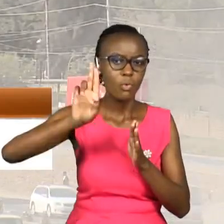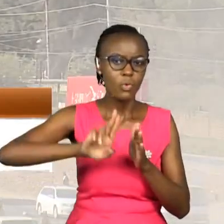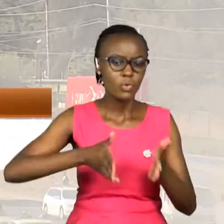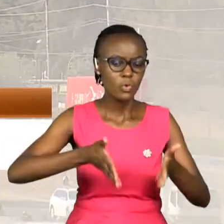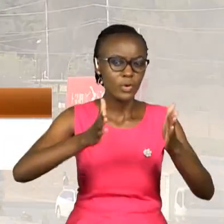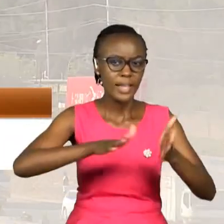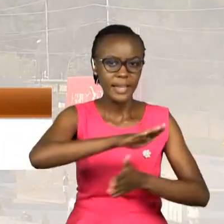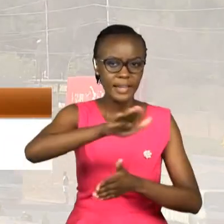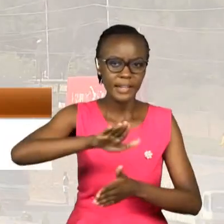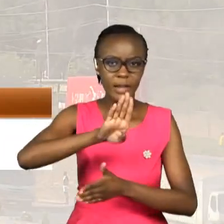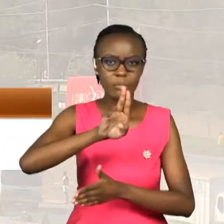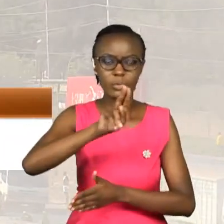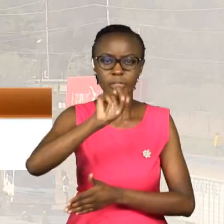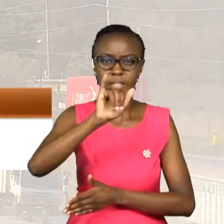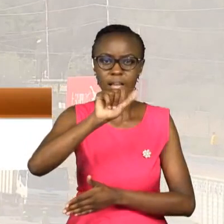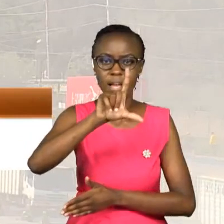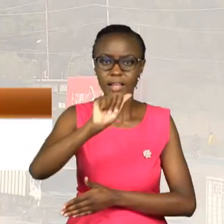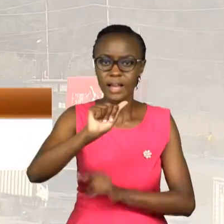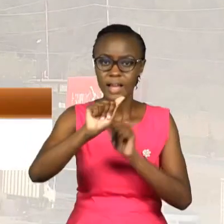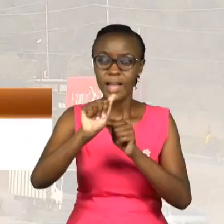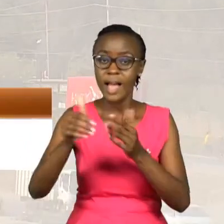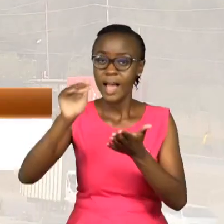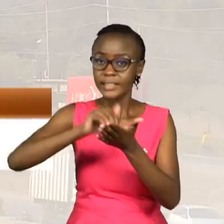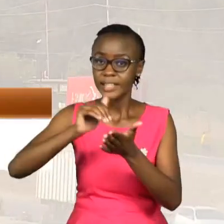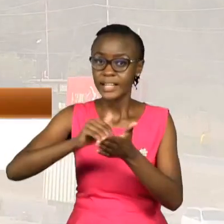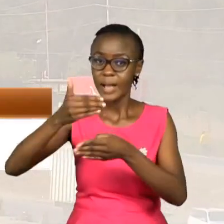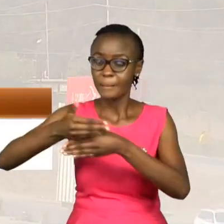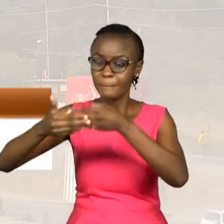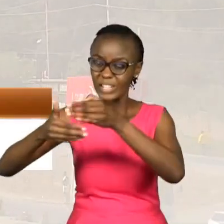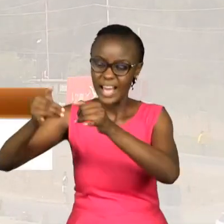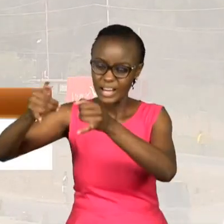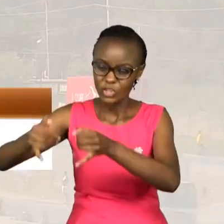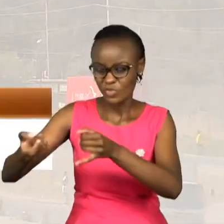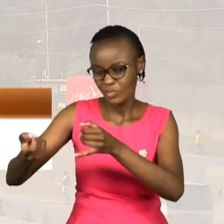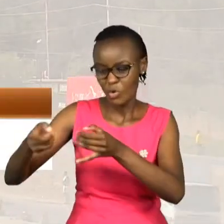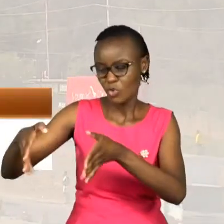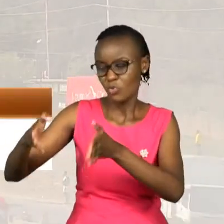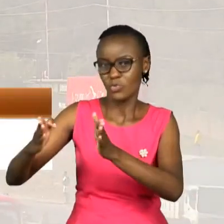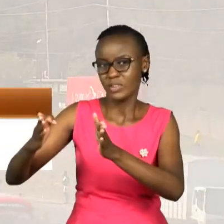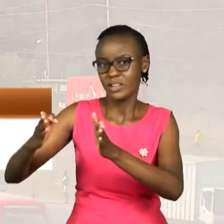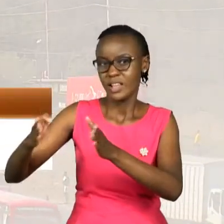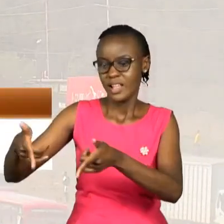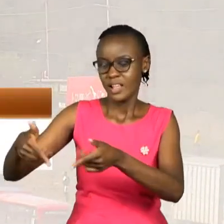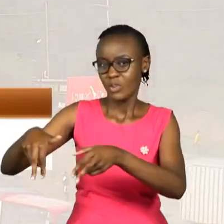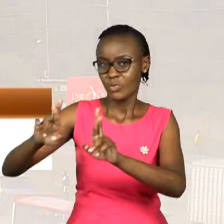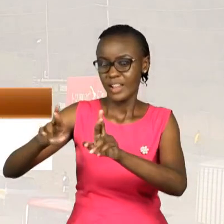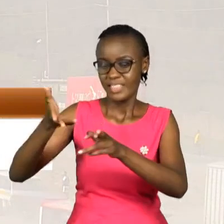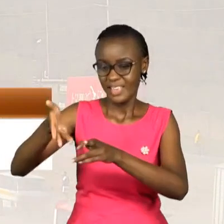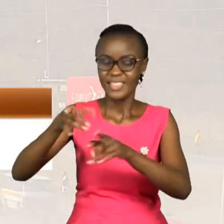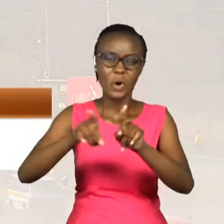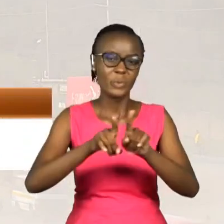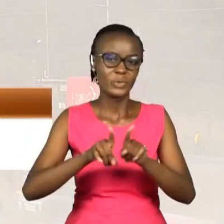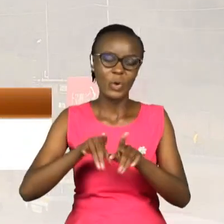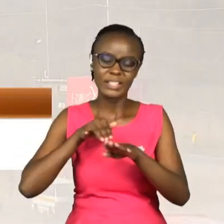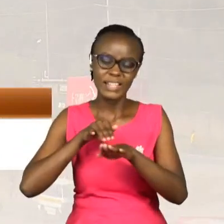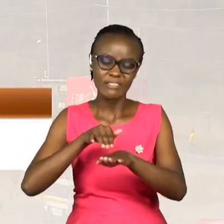ambapo pia vile vile barabara mbadala iliweza kubuniwa eneo hilo na hali sawia iliweza kushuhudiwa msongamano wa